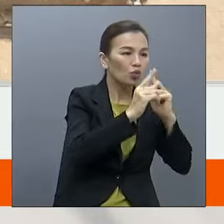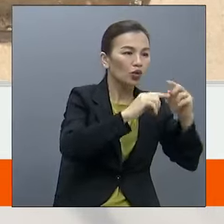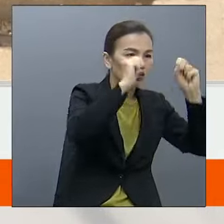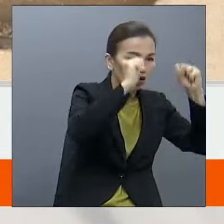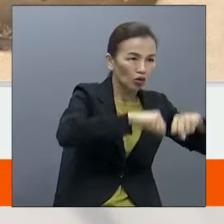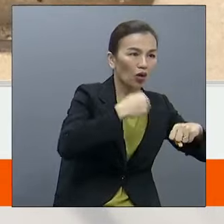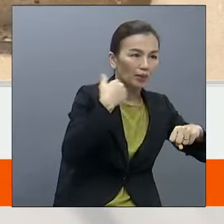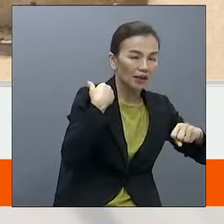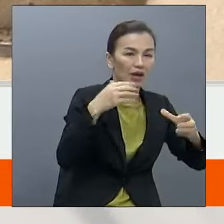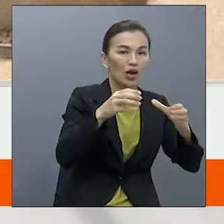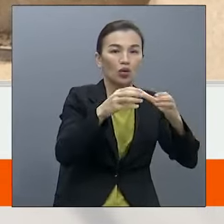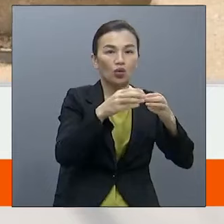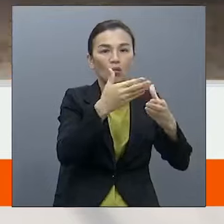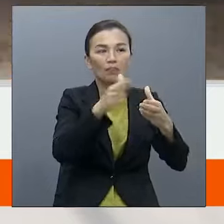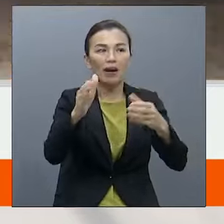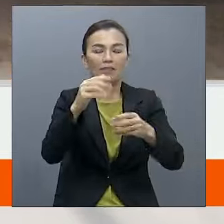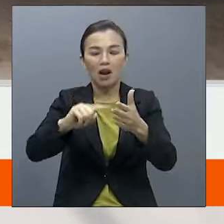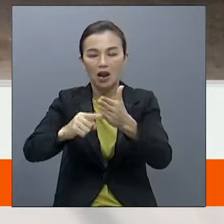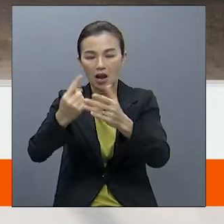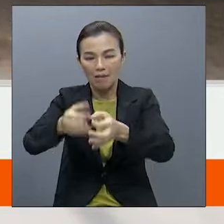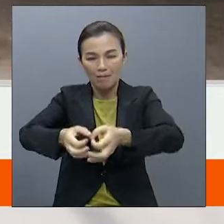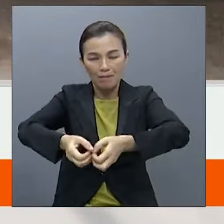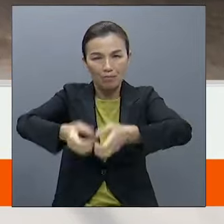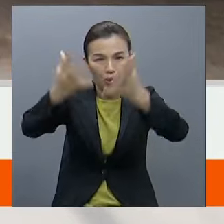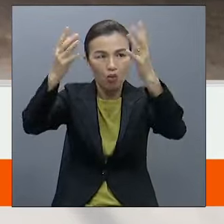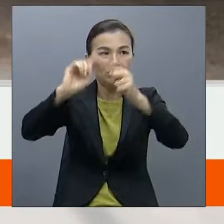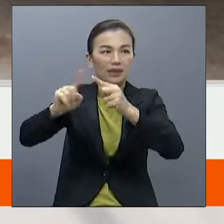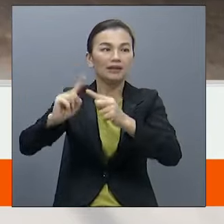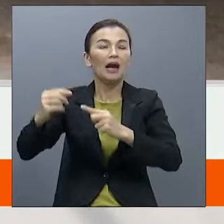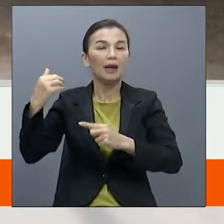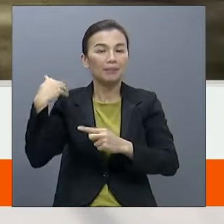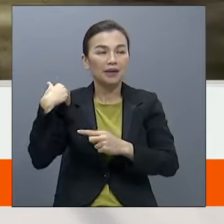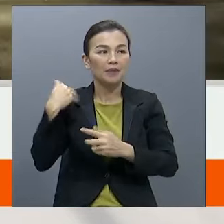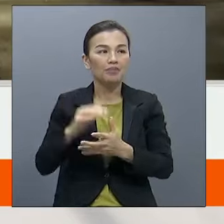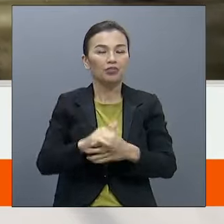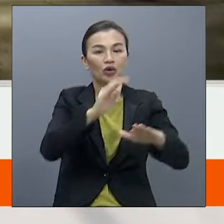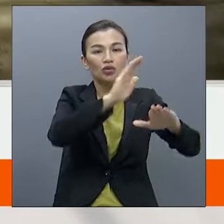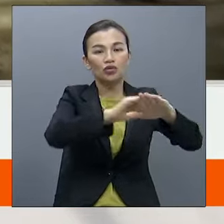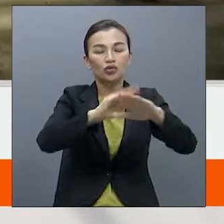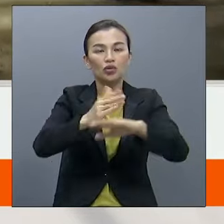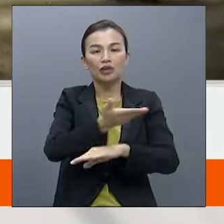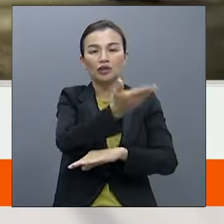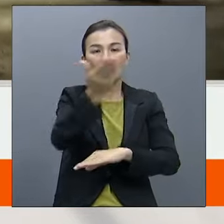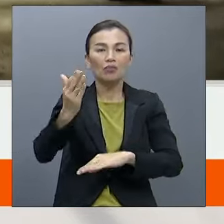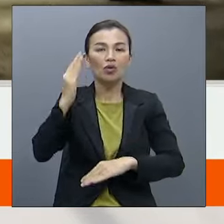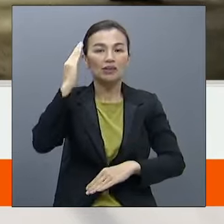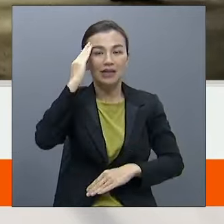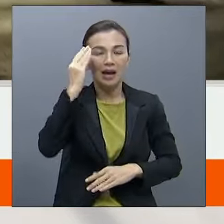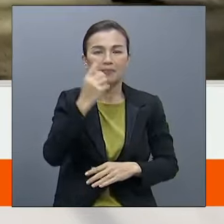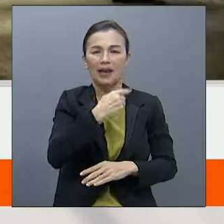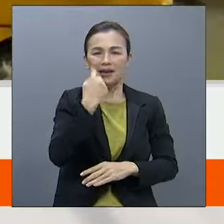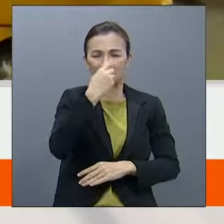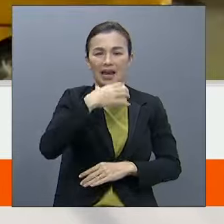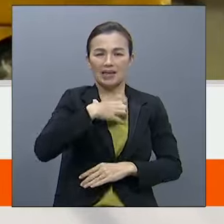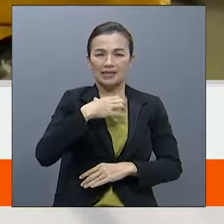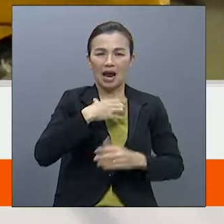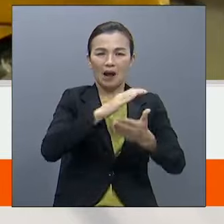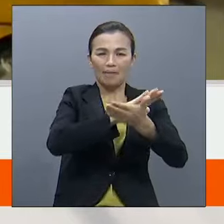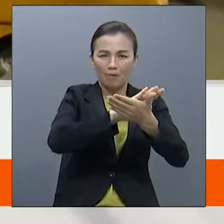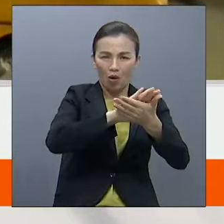าต้องให้พี่น้องประชาชนได้รับทราบว่าใครกันแน่ที่ไม่ต้องการความสงบใครกันแน่ที่ต้องการก่อเ